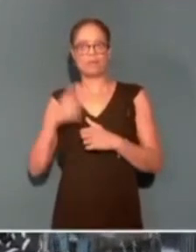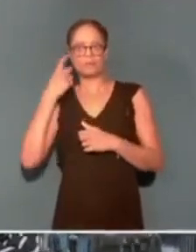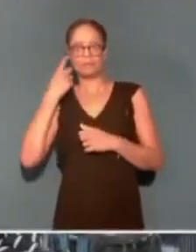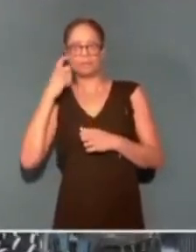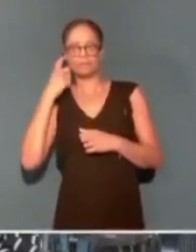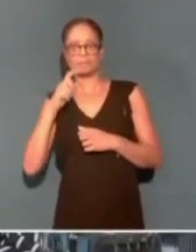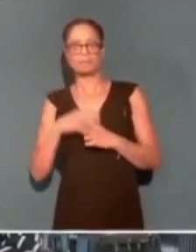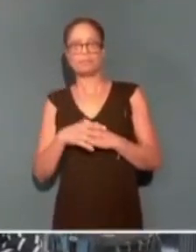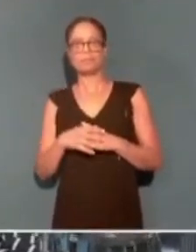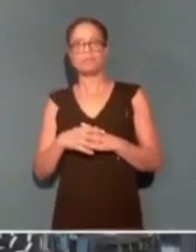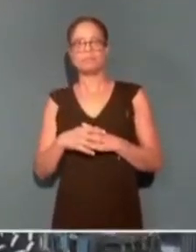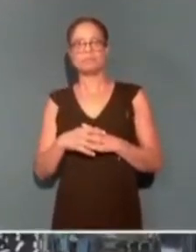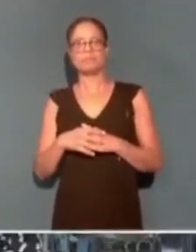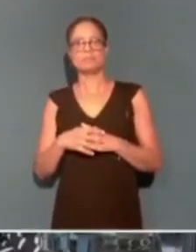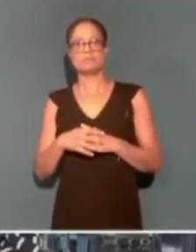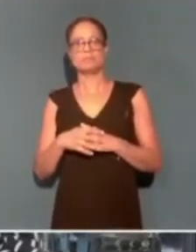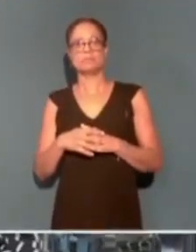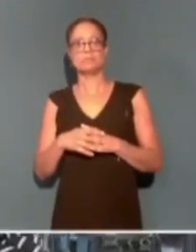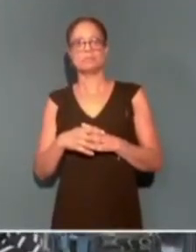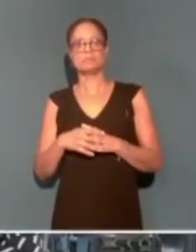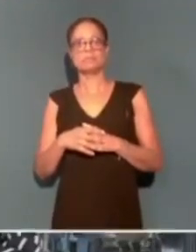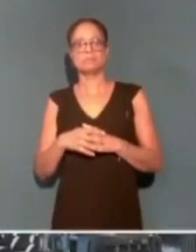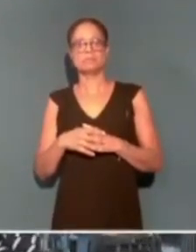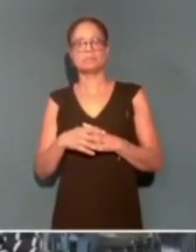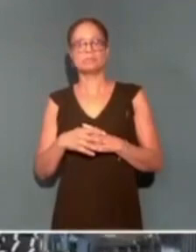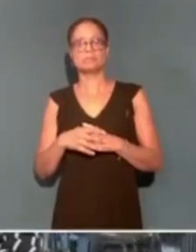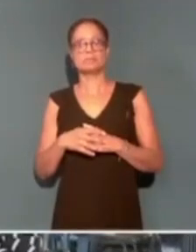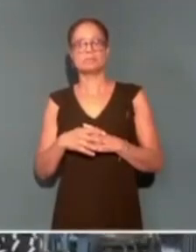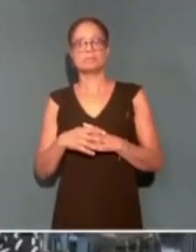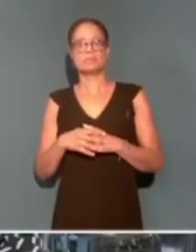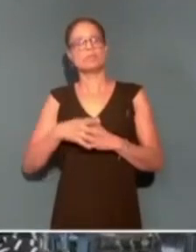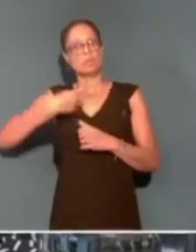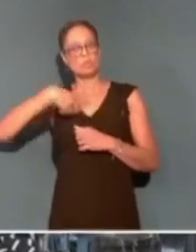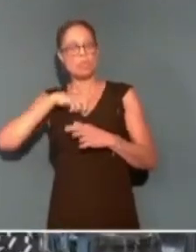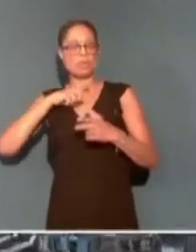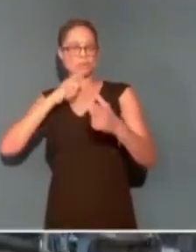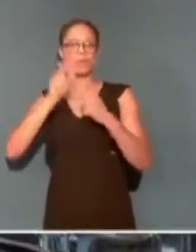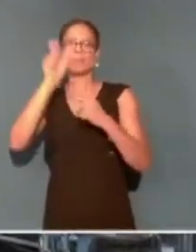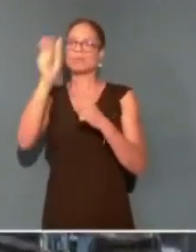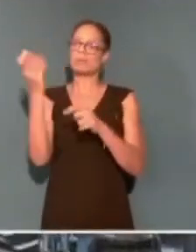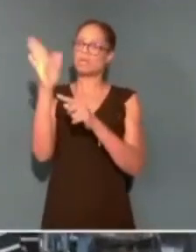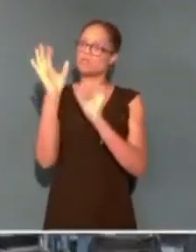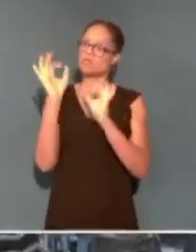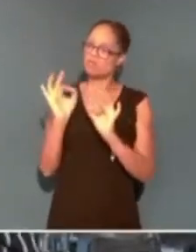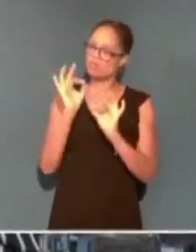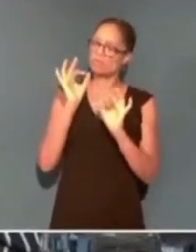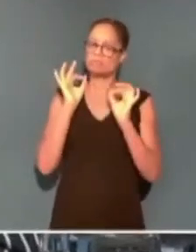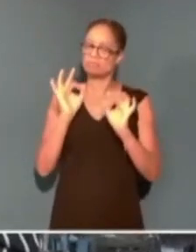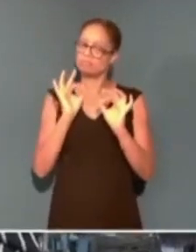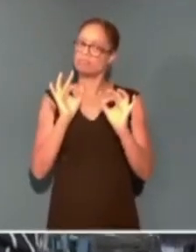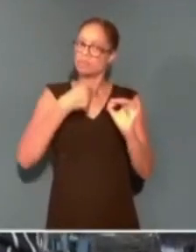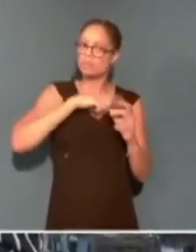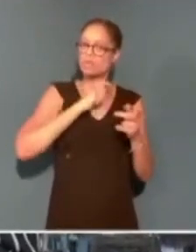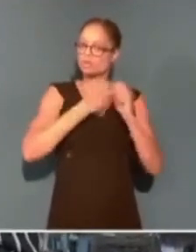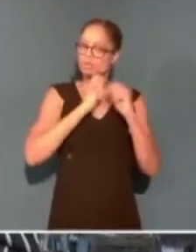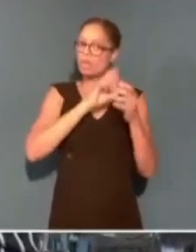y a eu une discussion, je remercie le rapporteur qui a rapporté fidèlement la discussion, et nous sommes arrivés au sein du groupe de travail à